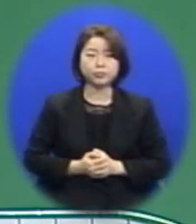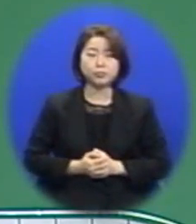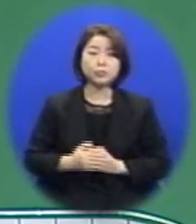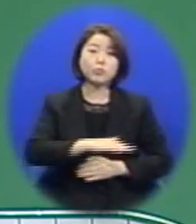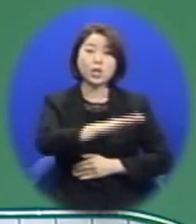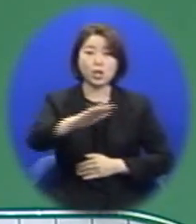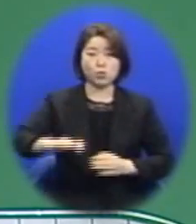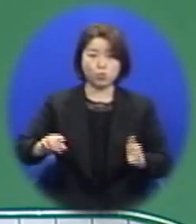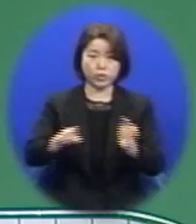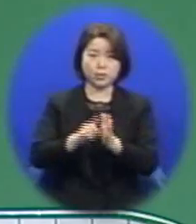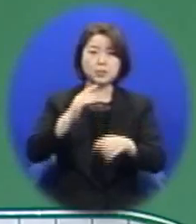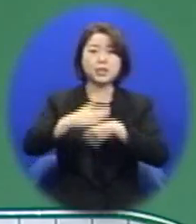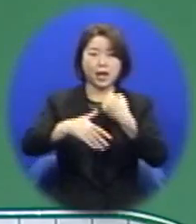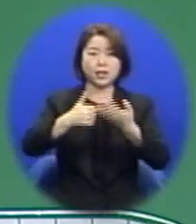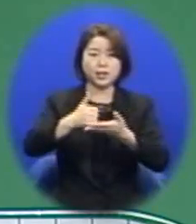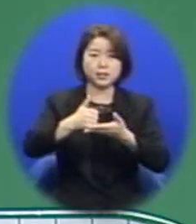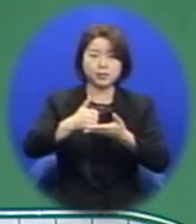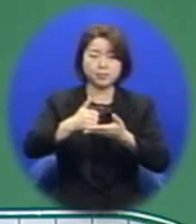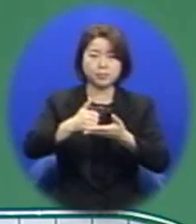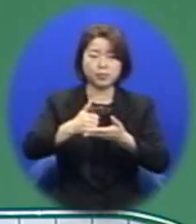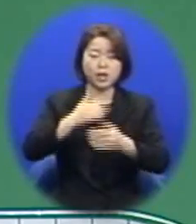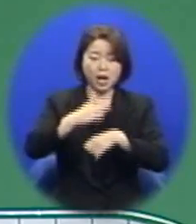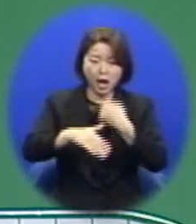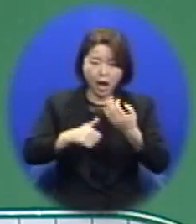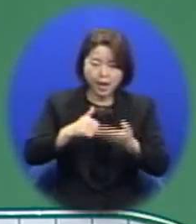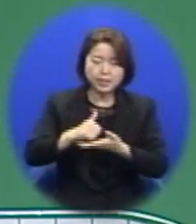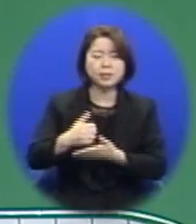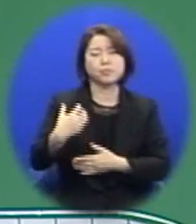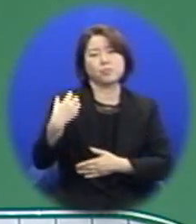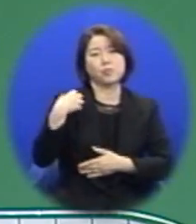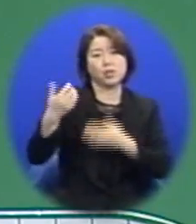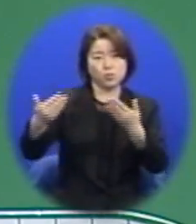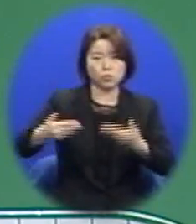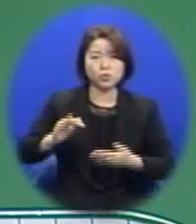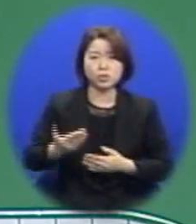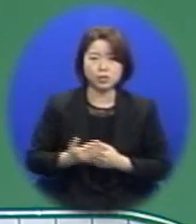우리가 믿는 하나님, 하나님이 해주셔야 되는 일이에요.